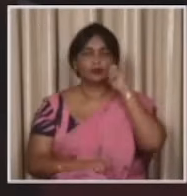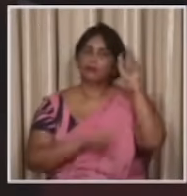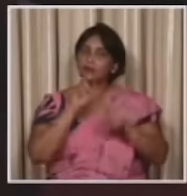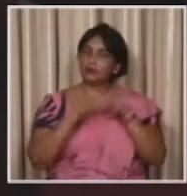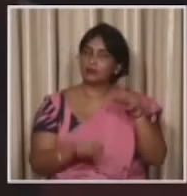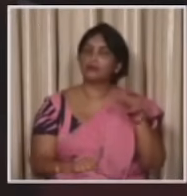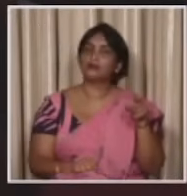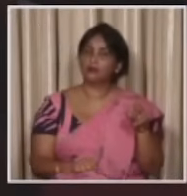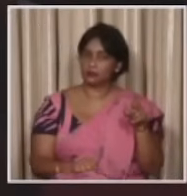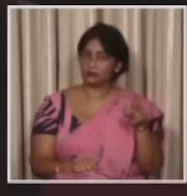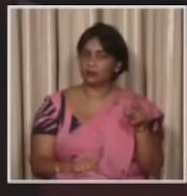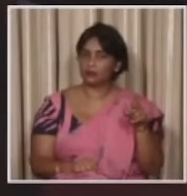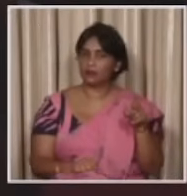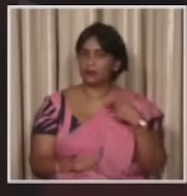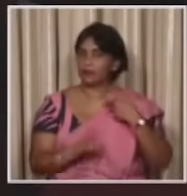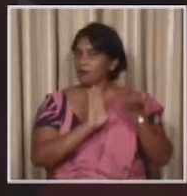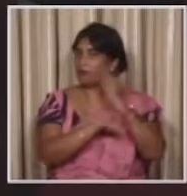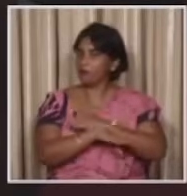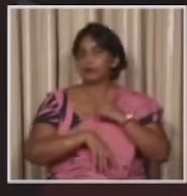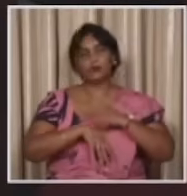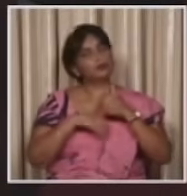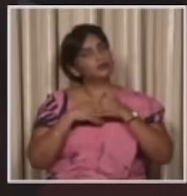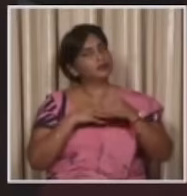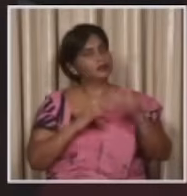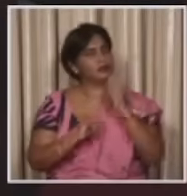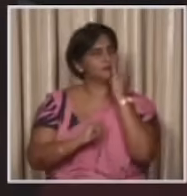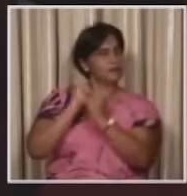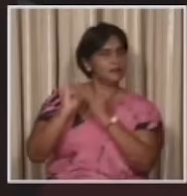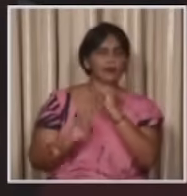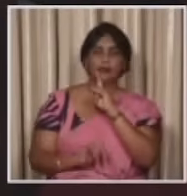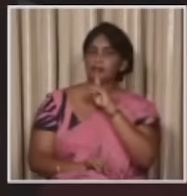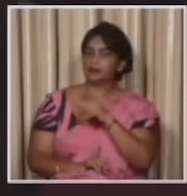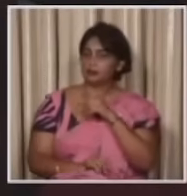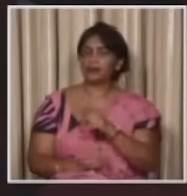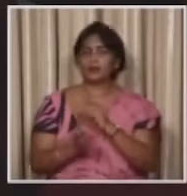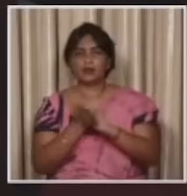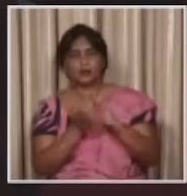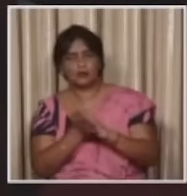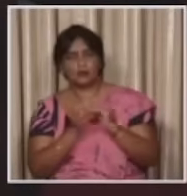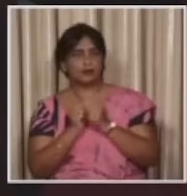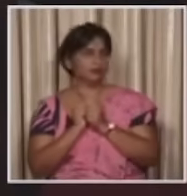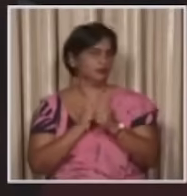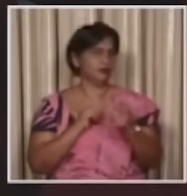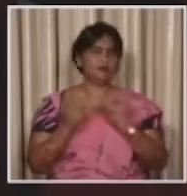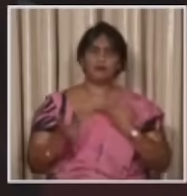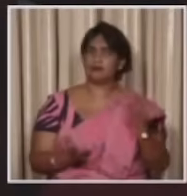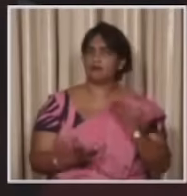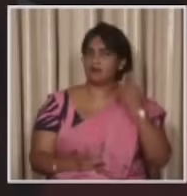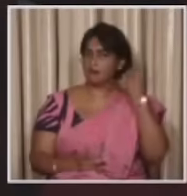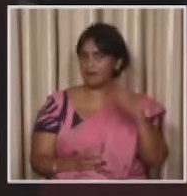පාරිභෝගිකයෙක්ම පහුගිය කාලේ පුරාම චෝදනා එල්ල කරේ සේවාවන් පවත්වාගෙන යාමට